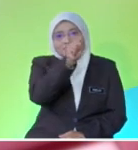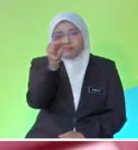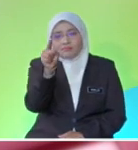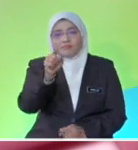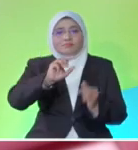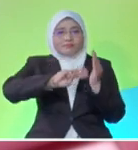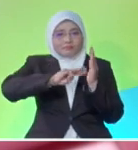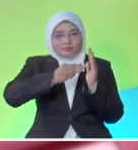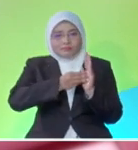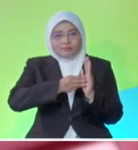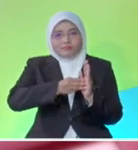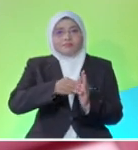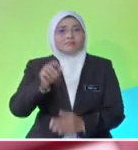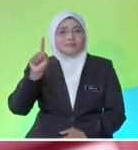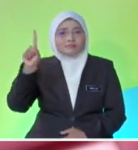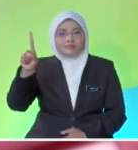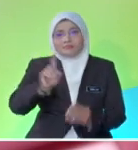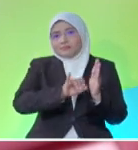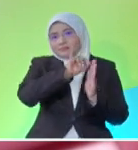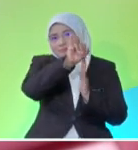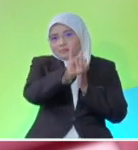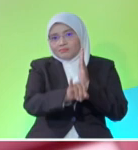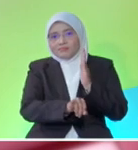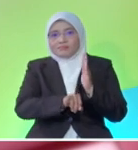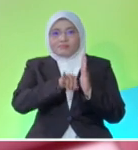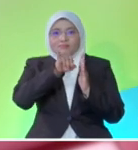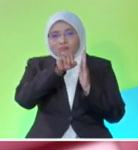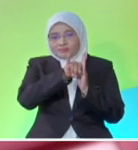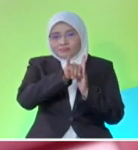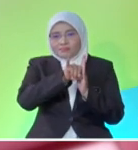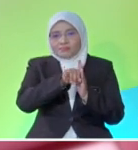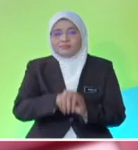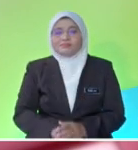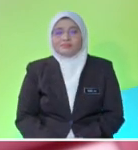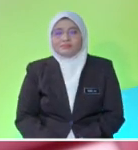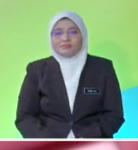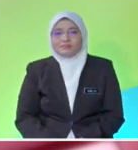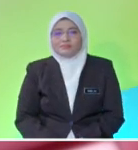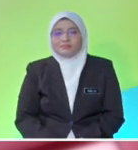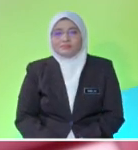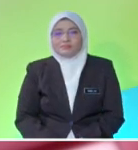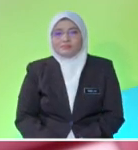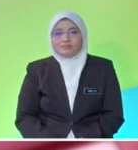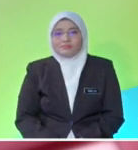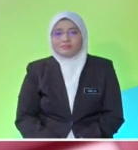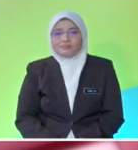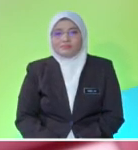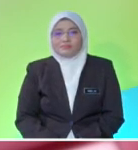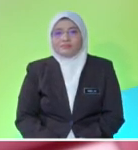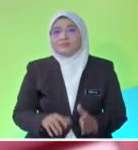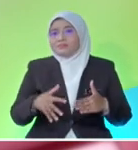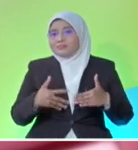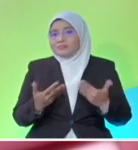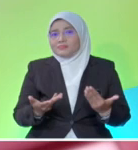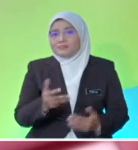lagi satu pusingan lengkap, akan jadi 1 jam lagi. Bertambah 1 jam lagi. Ya. Macam mana